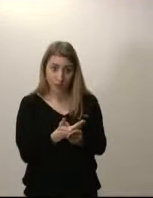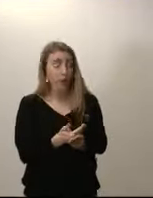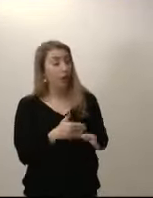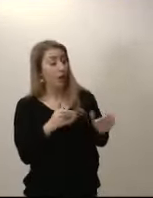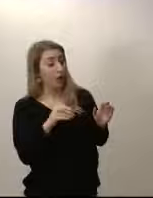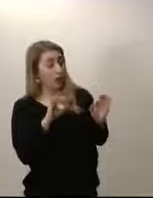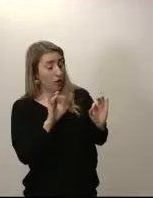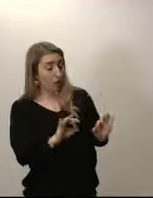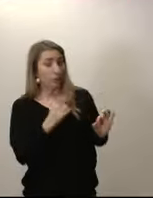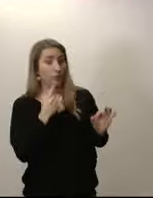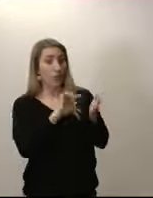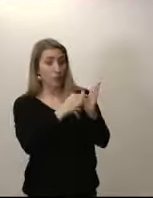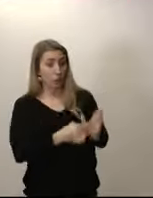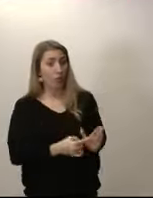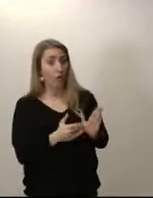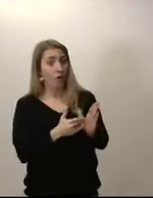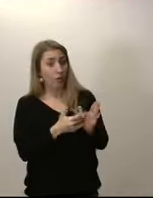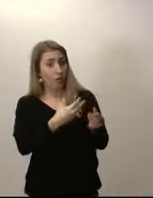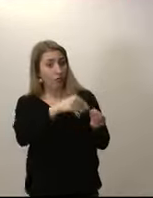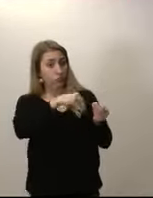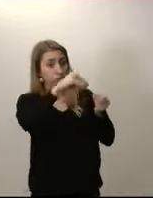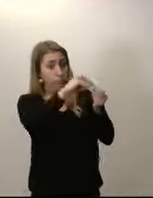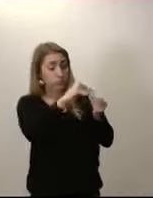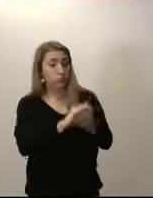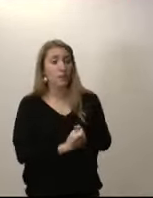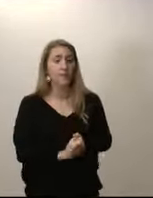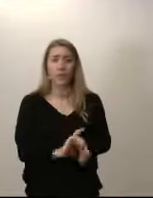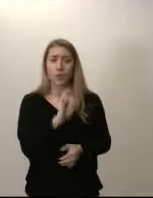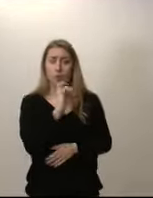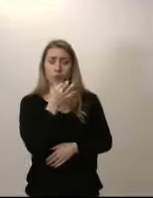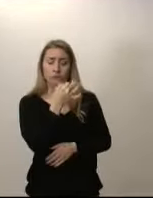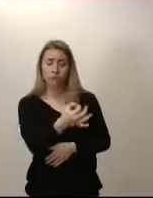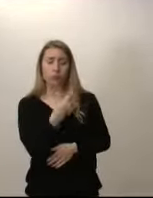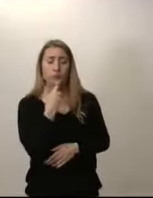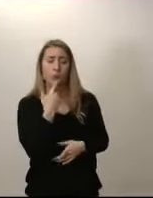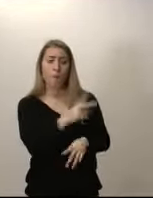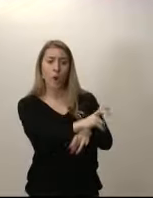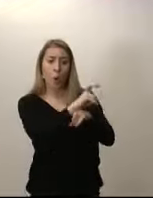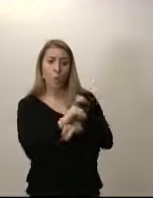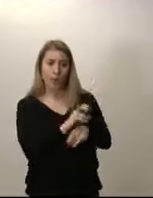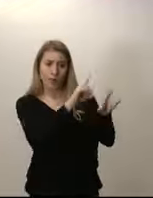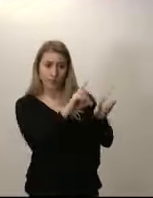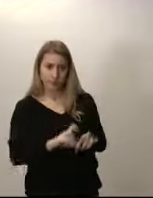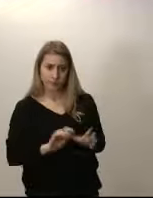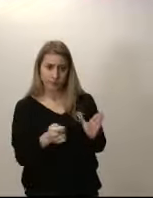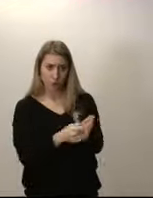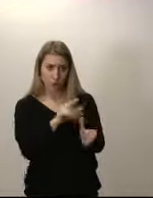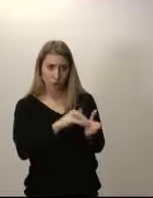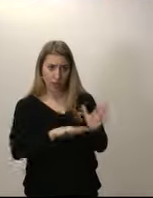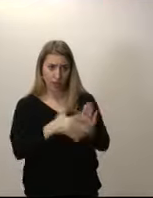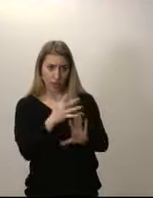Nolaire. Vous avez évoqué ensuite la baisse d'emprunt que nous avons effectuée en 2015 de 5 millions